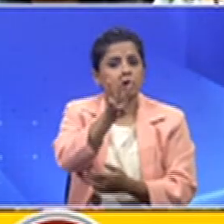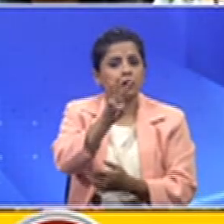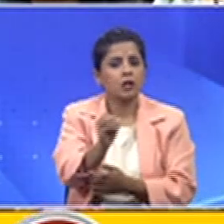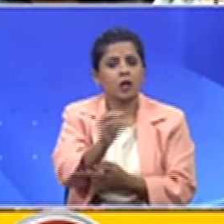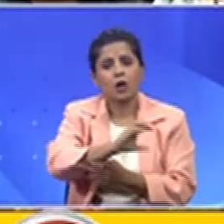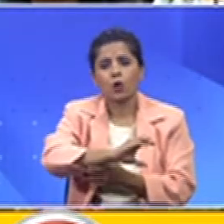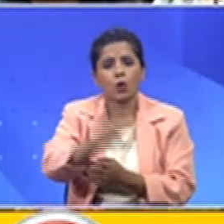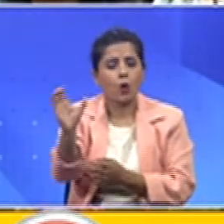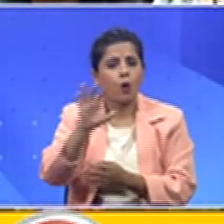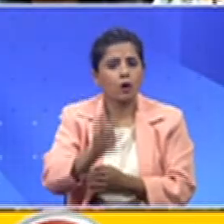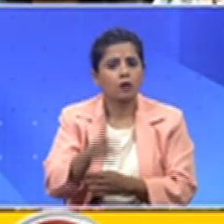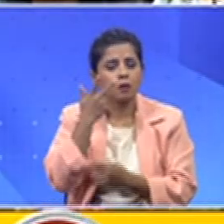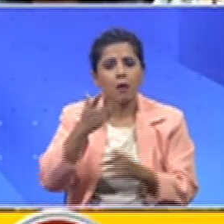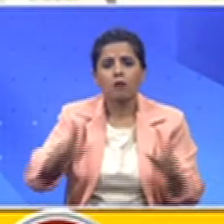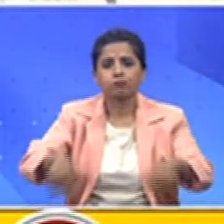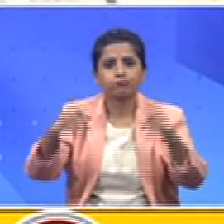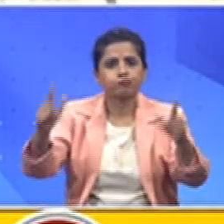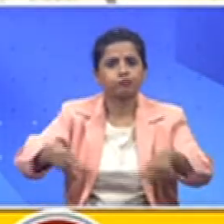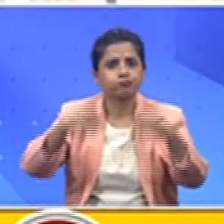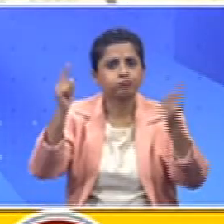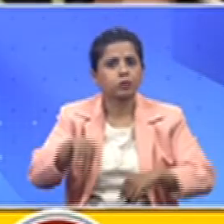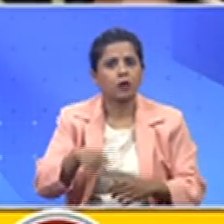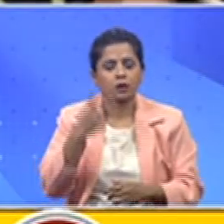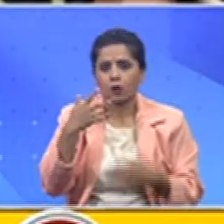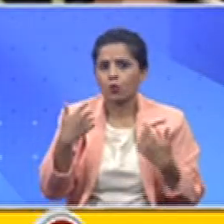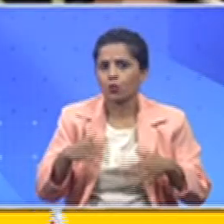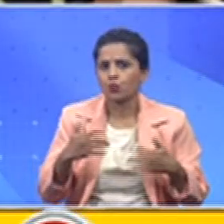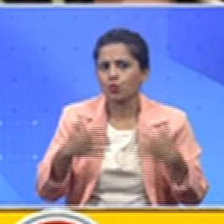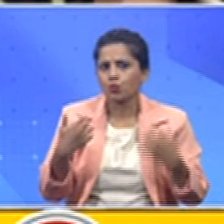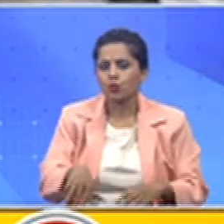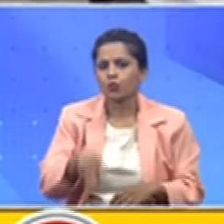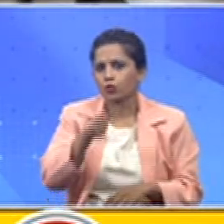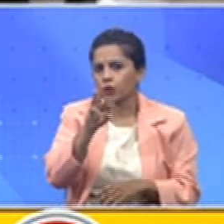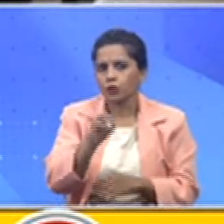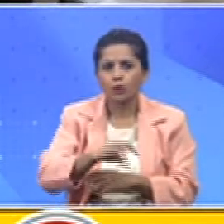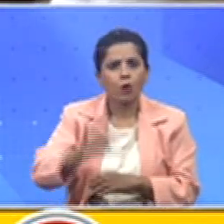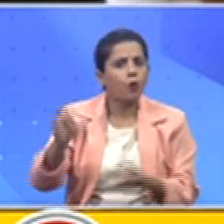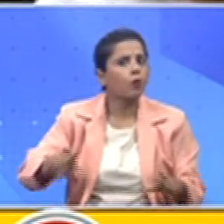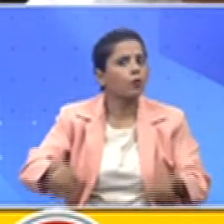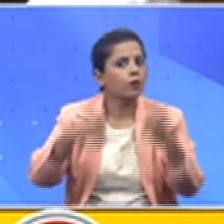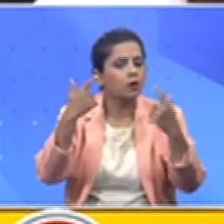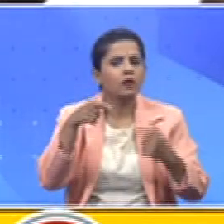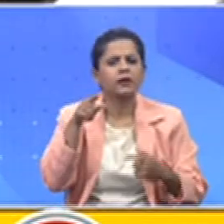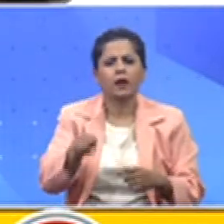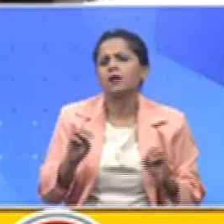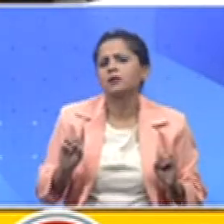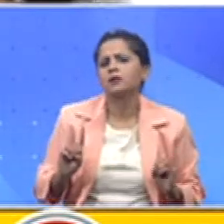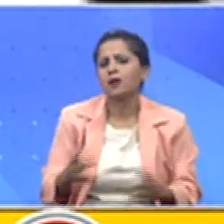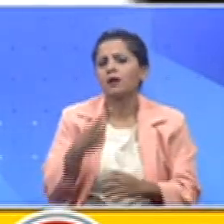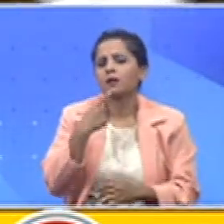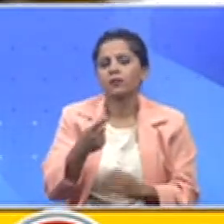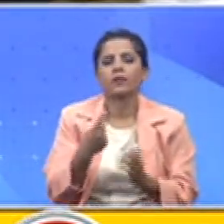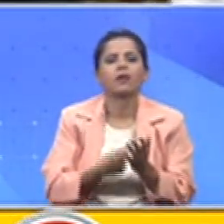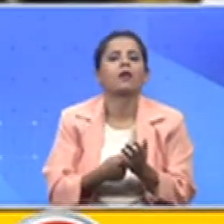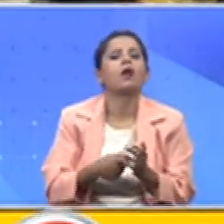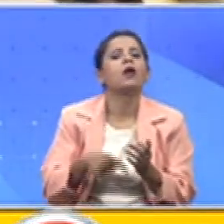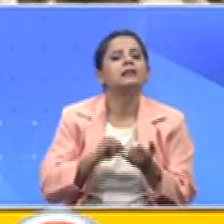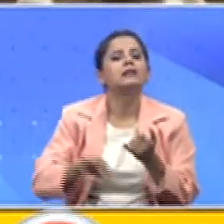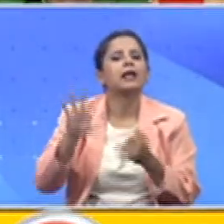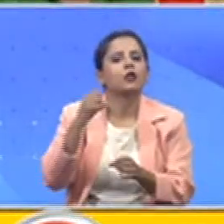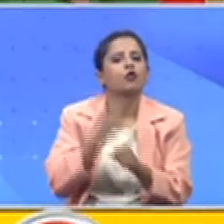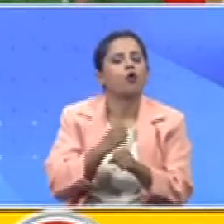करोड़ पेड़ लगाने का रिकॉर्ड बनाया गया है। इस अभियान की शुरुआत राज्य सरकार ने